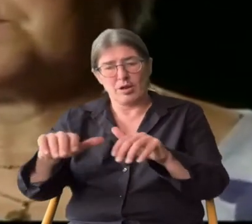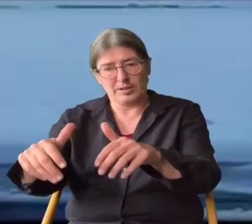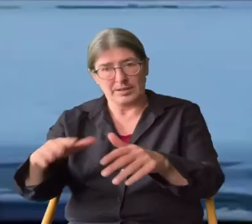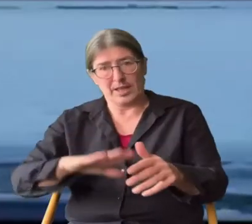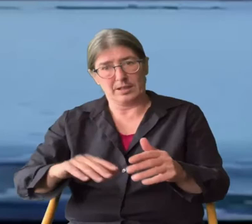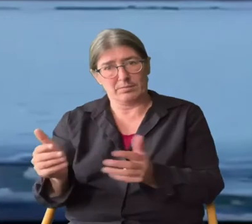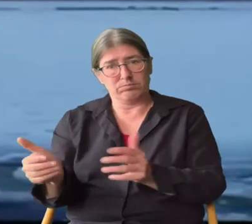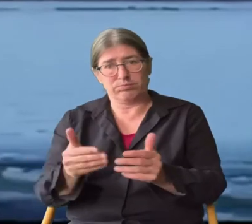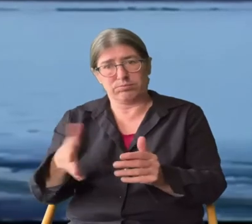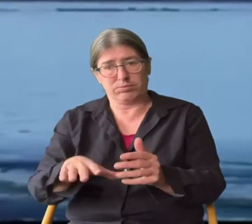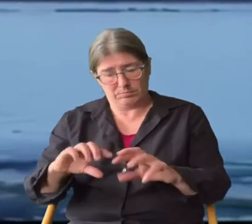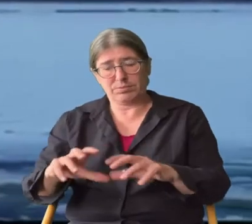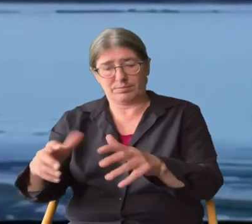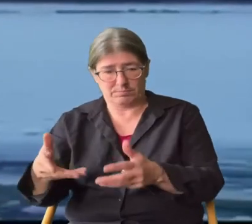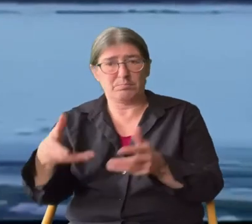begraben.